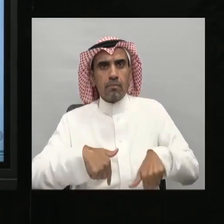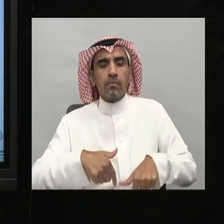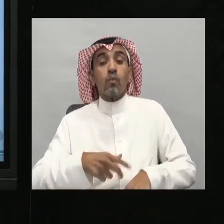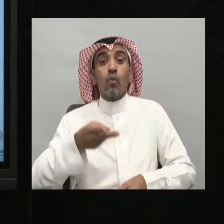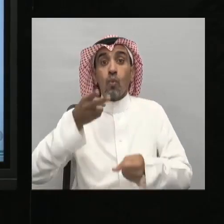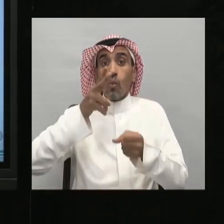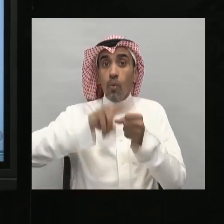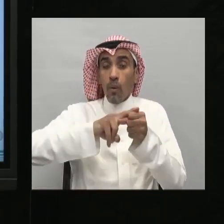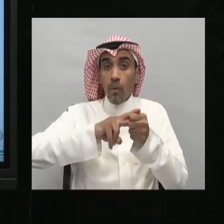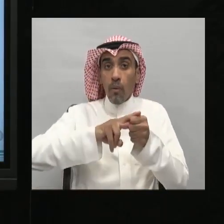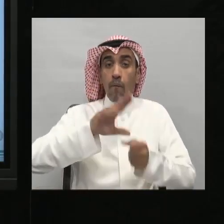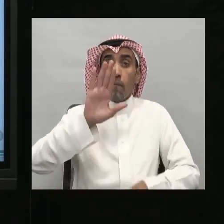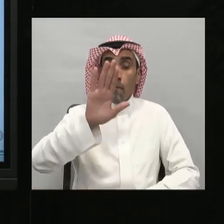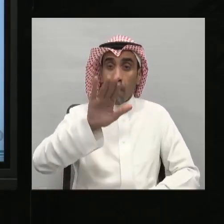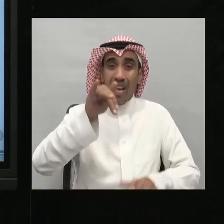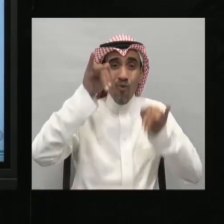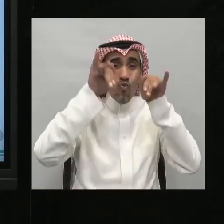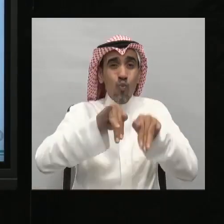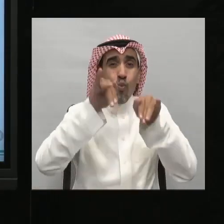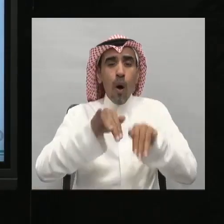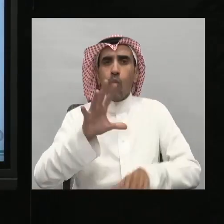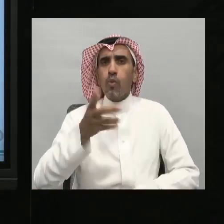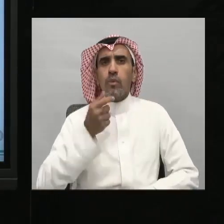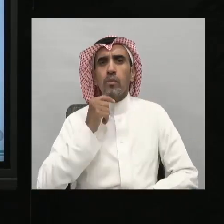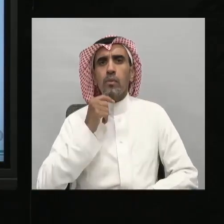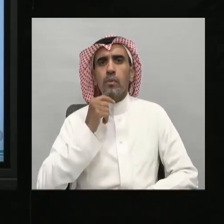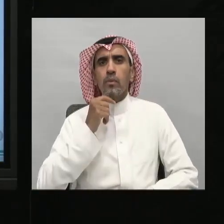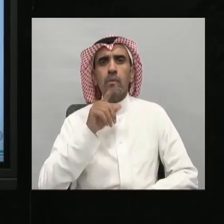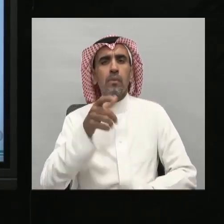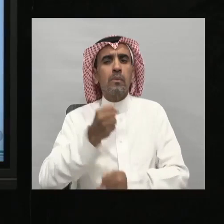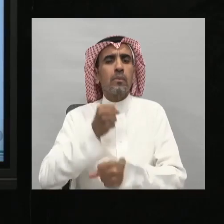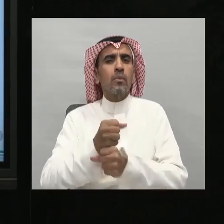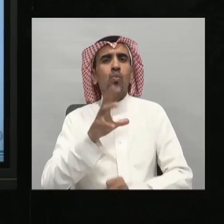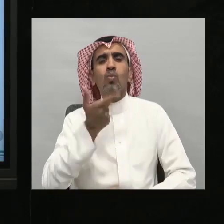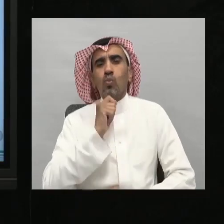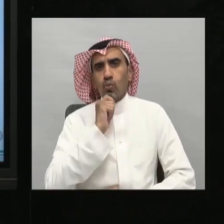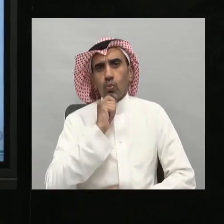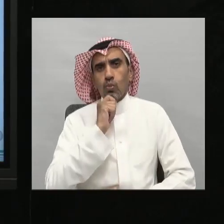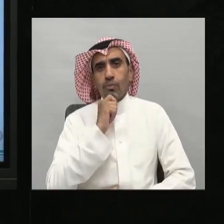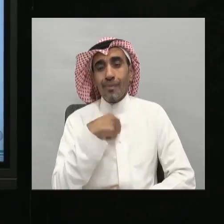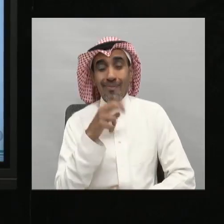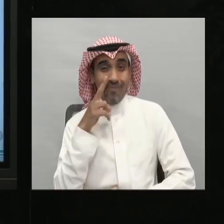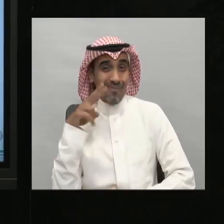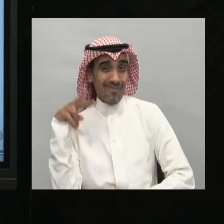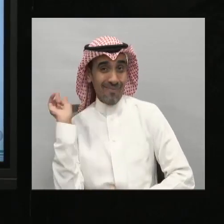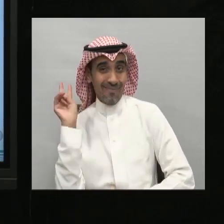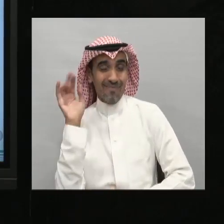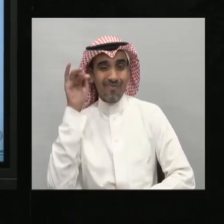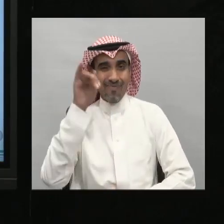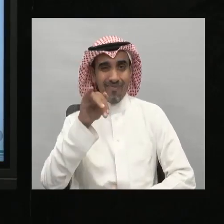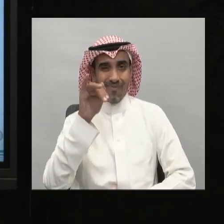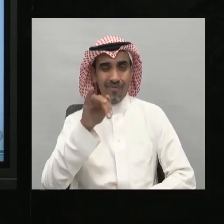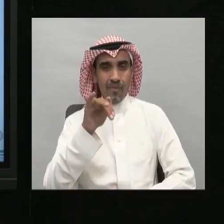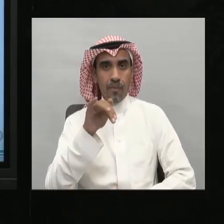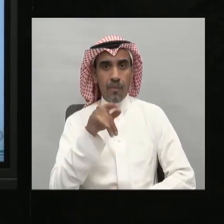أيضا هنالك الطبقة الداخلية. أيضا ماذا تقوم به الطبقة الداخلية؟ نجد بأن الطبقة الداخلية